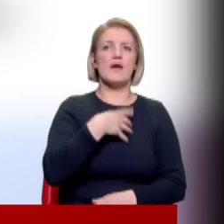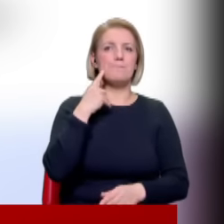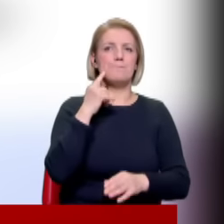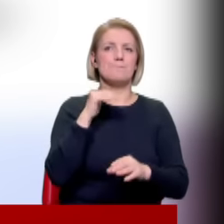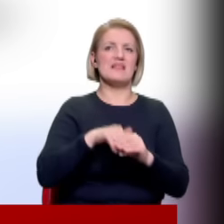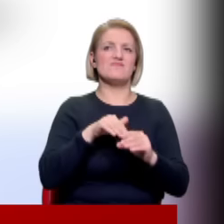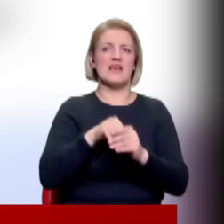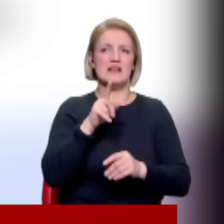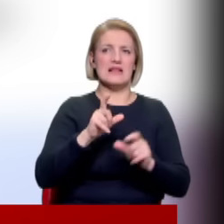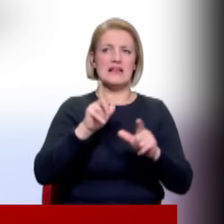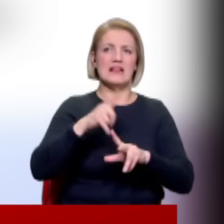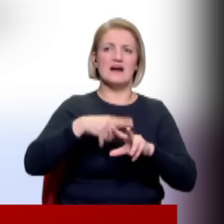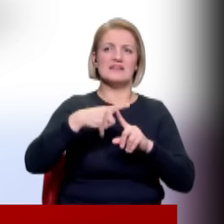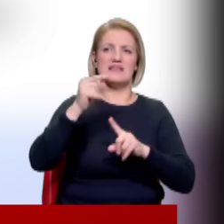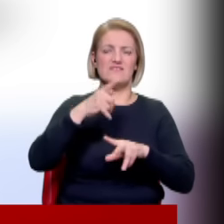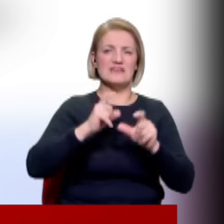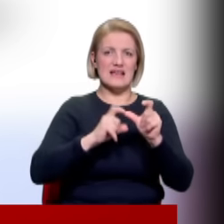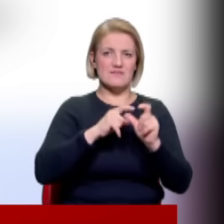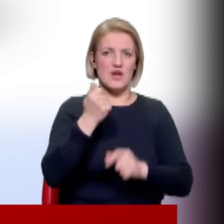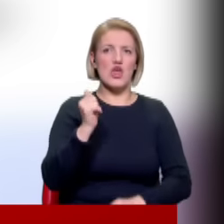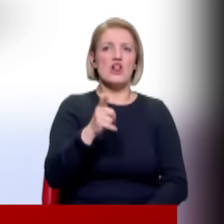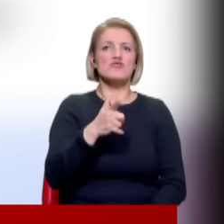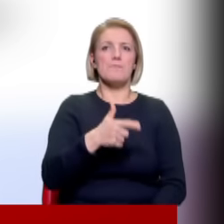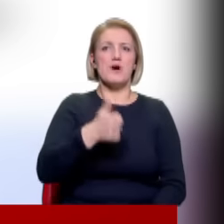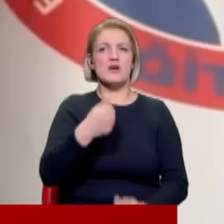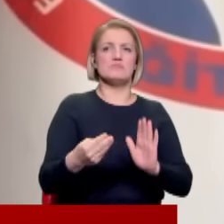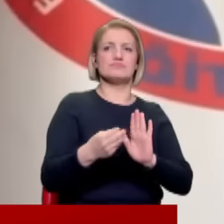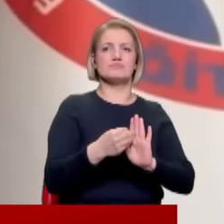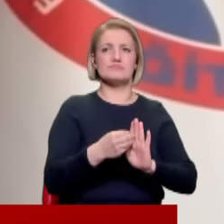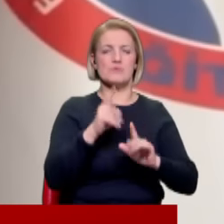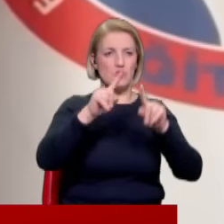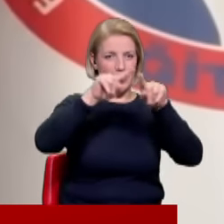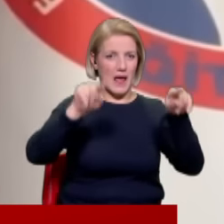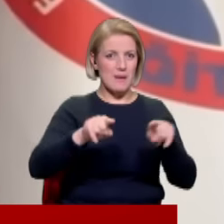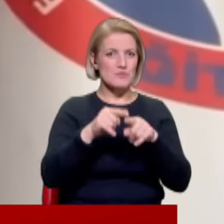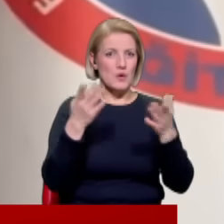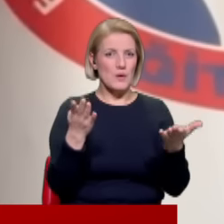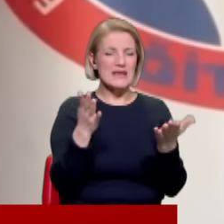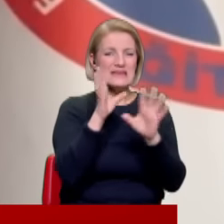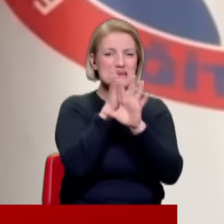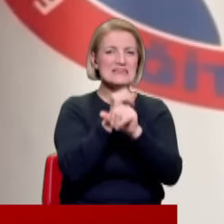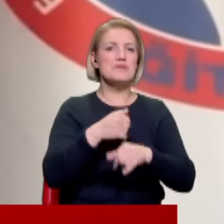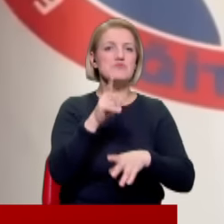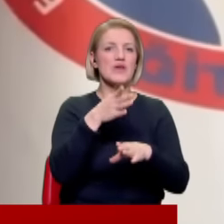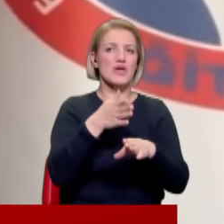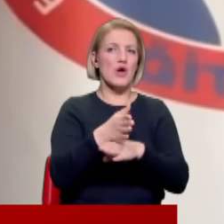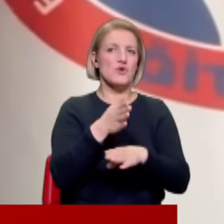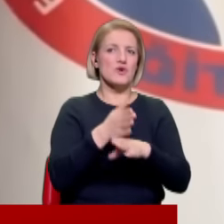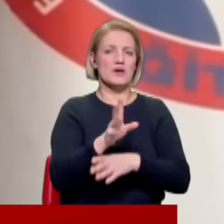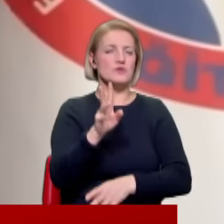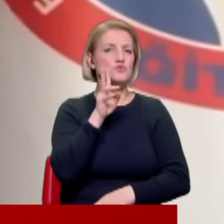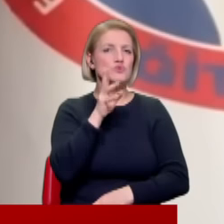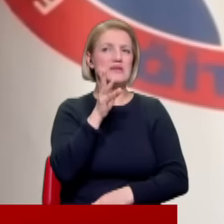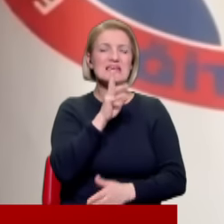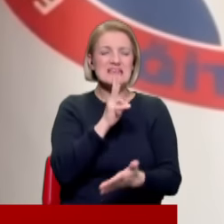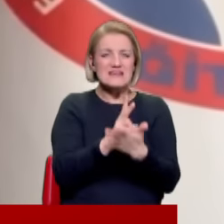Milletvekili Latif Selvi'yi, ikinci sıraya da AK Parti ilçe başkanını koydu. Bu tablo artık gizlenemeyecek bir gerçekliği net olarak